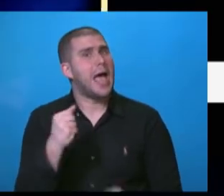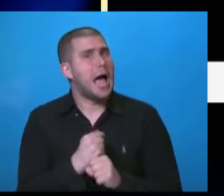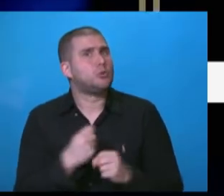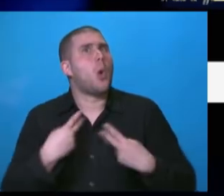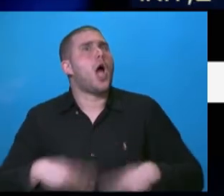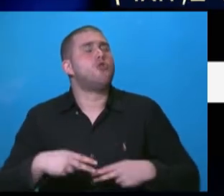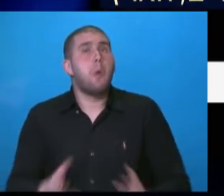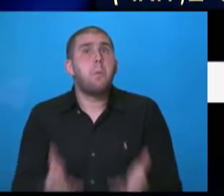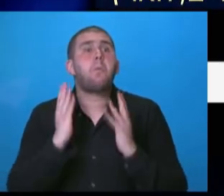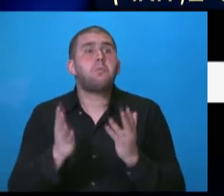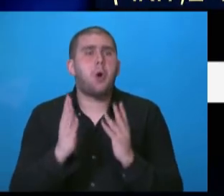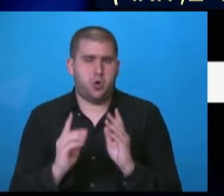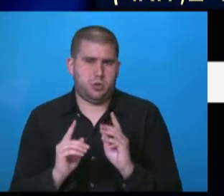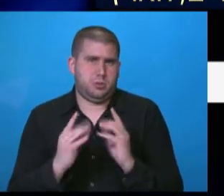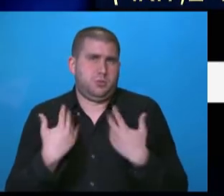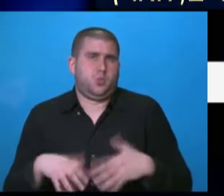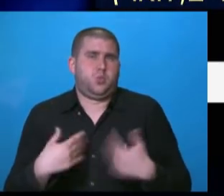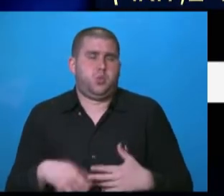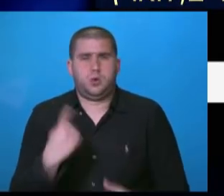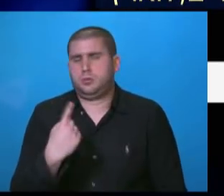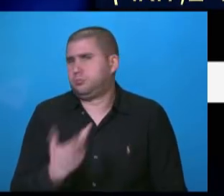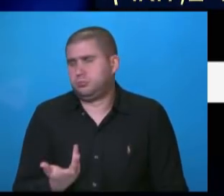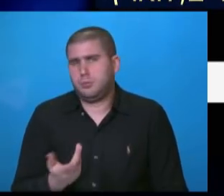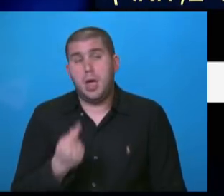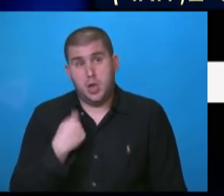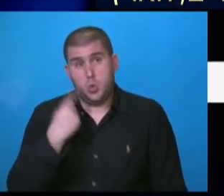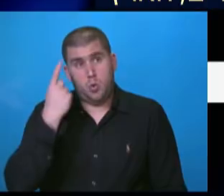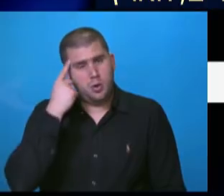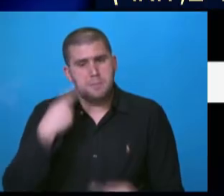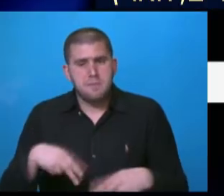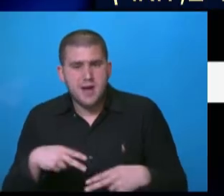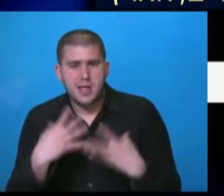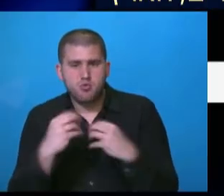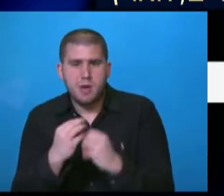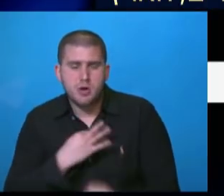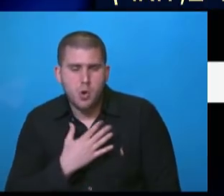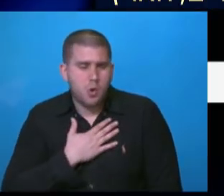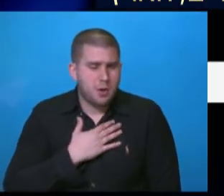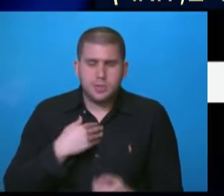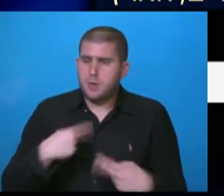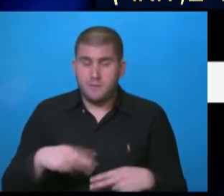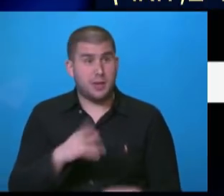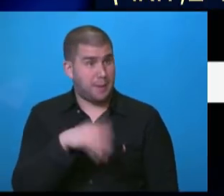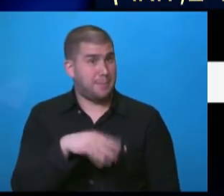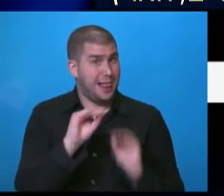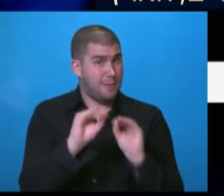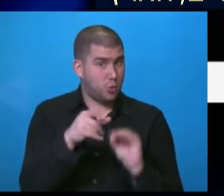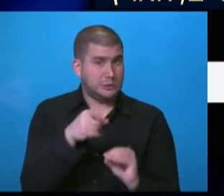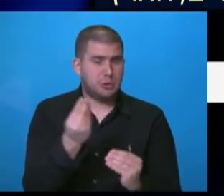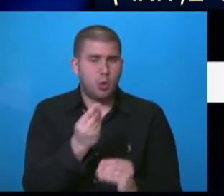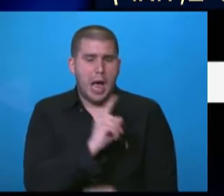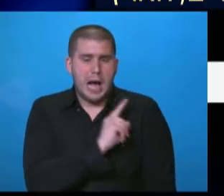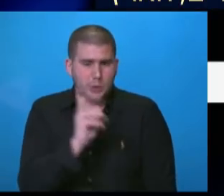מאוד מאוד מאוד מאוד גדול. באמת, זה... אני חושש למשפחה שלי ודברים מהסוג הזה. גם לימדו אותם שזה משהו שעלול לפגוע